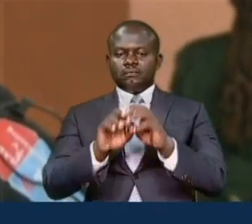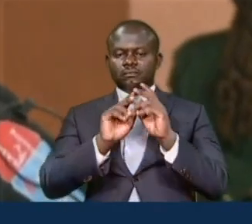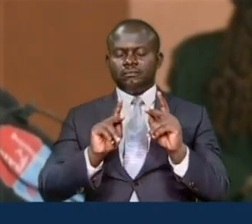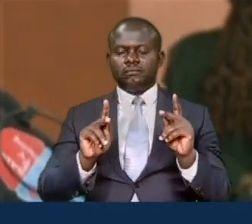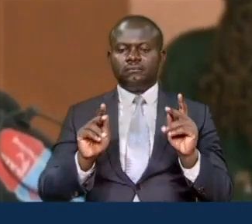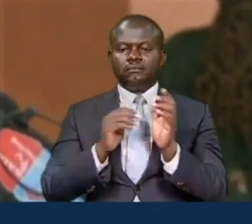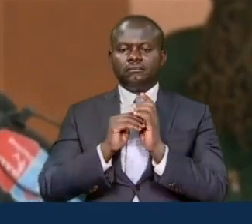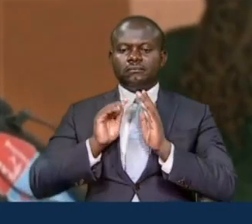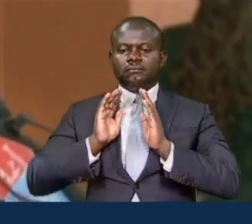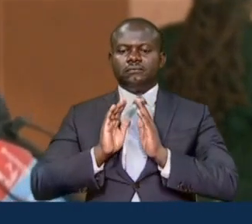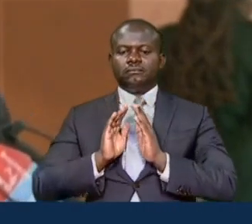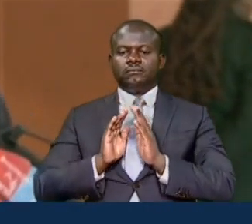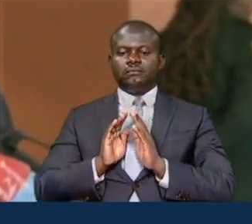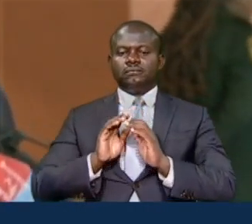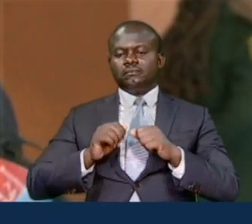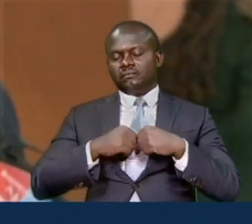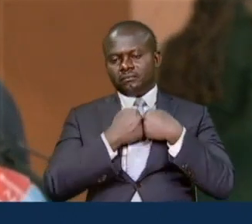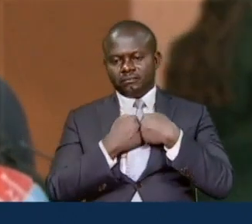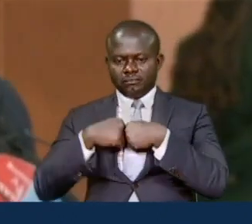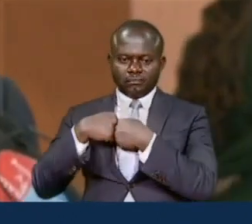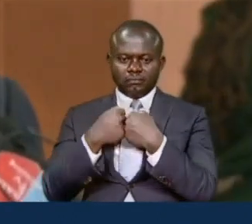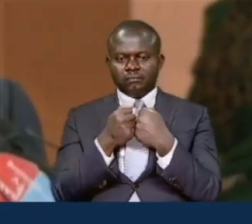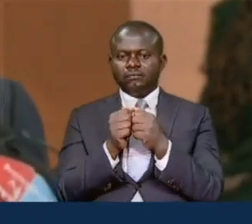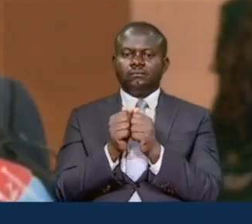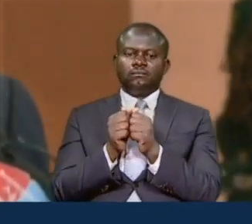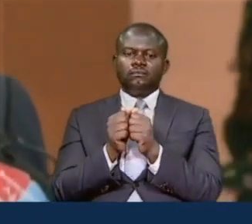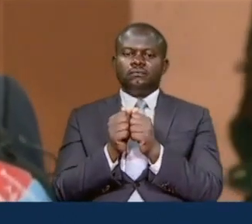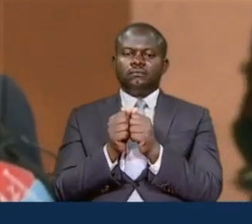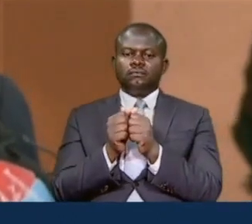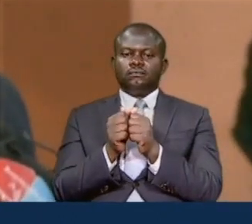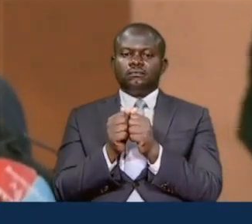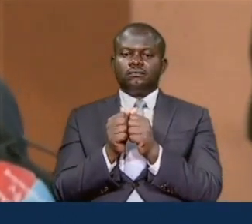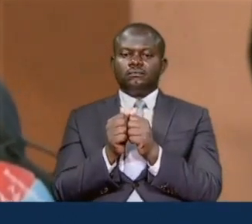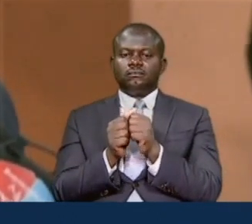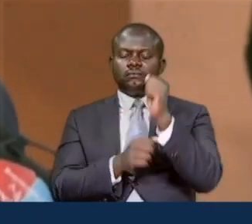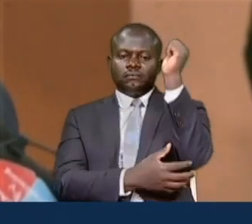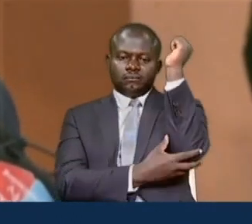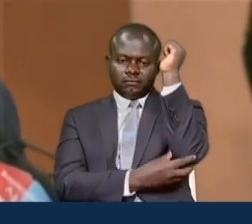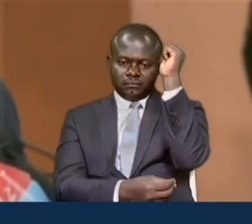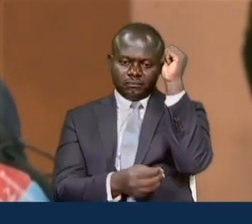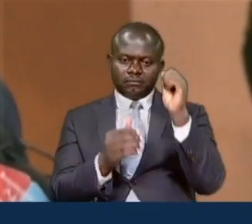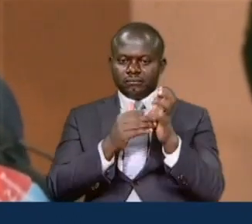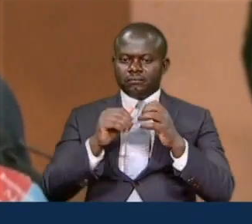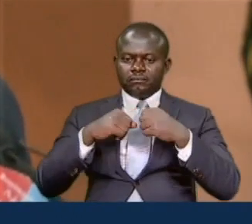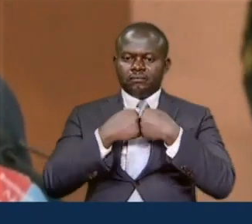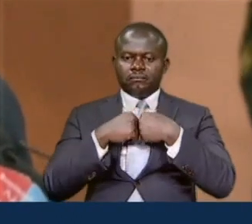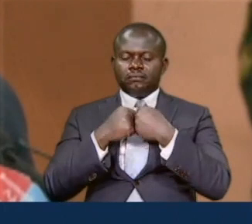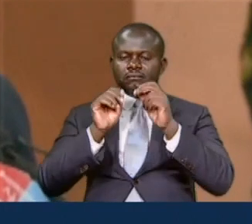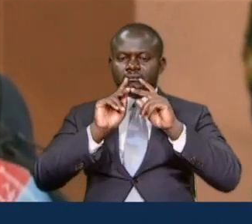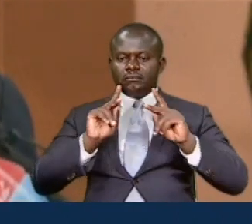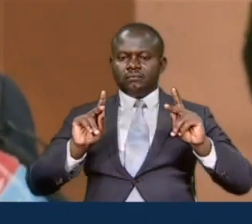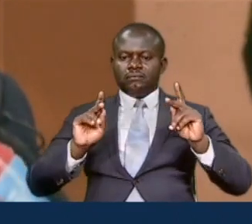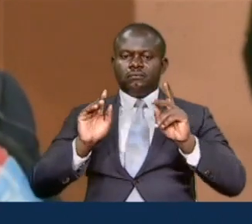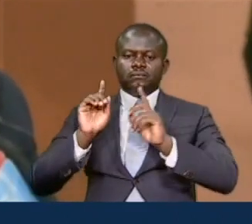of our member states. Poverty is still a challenge in quite a number. Amahoro